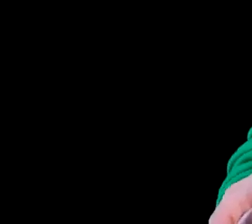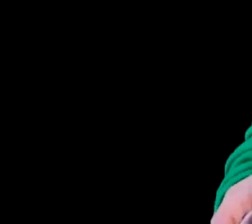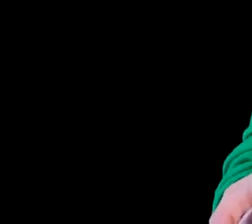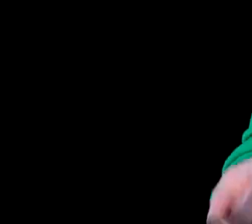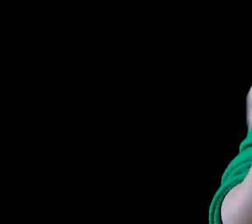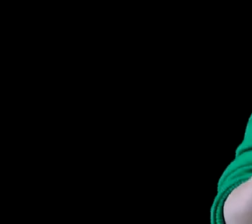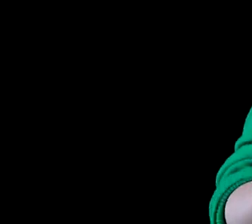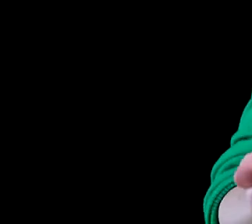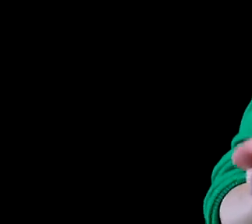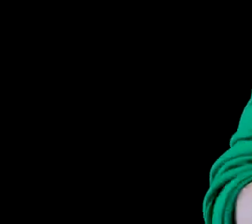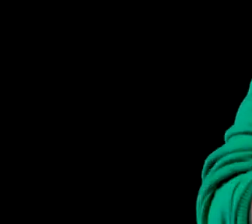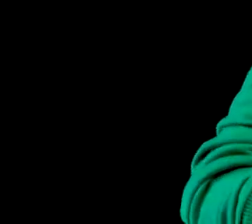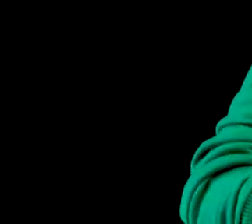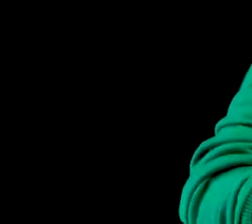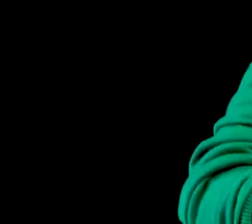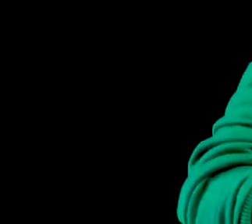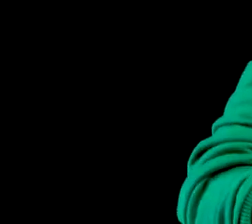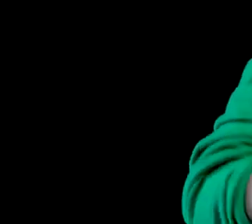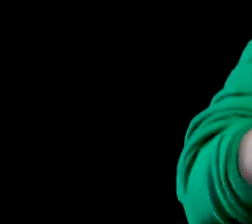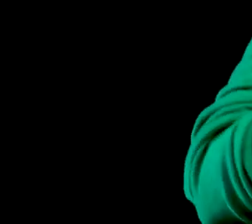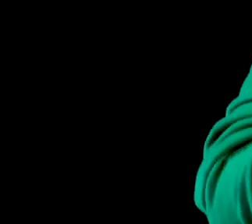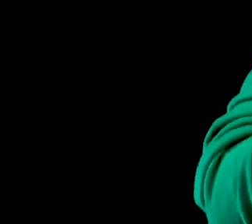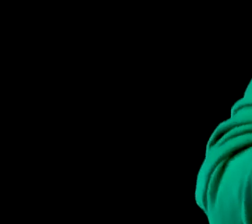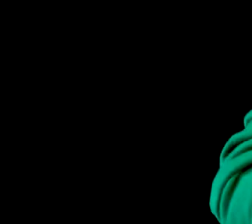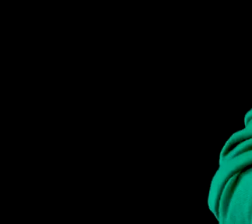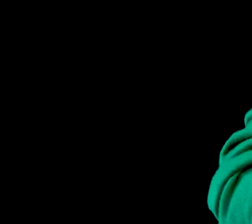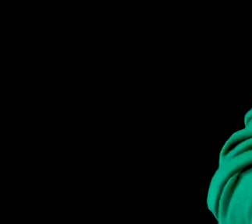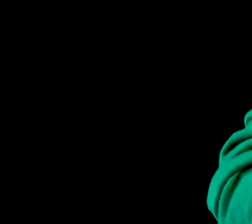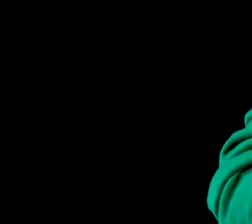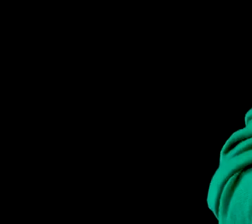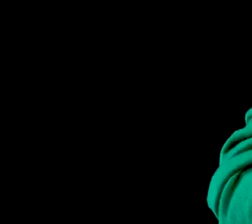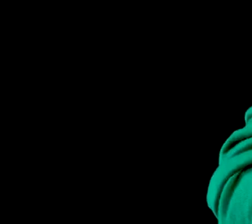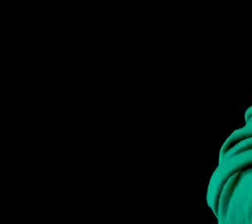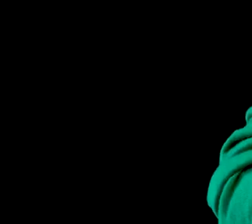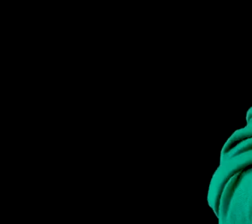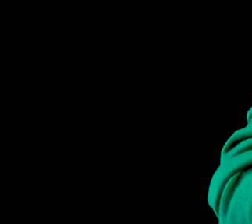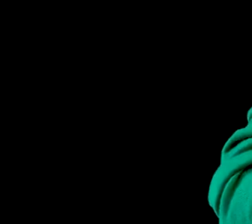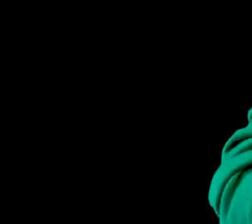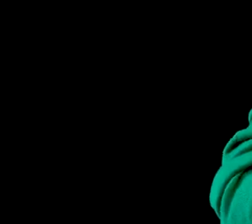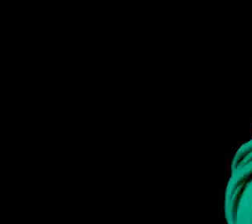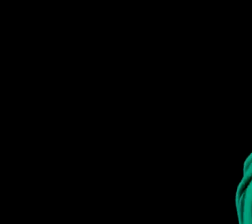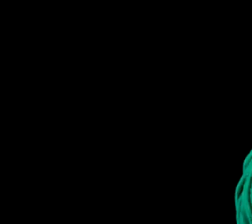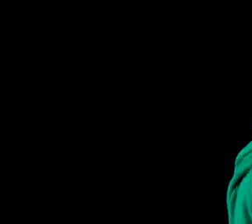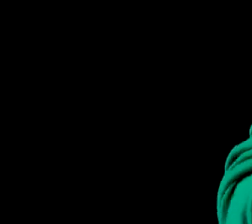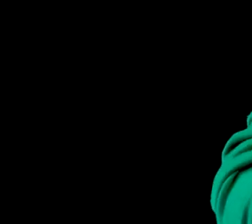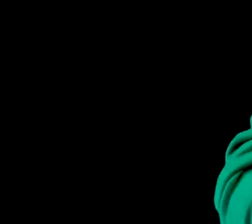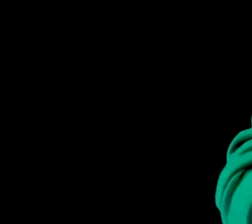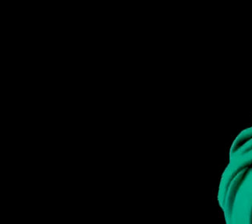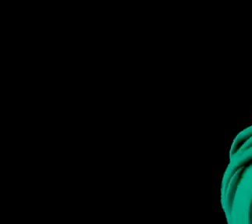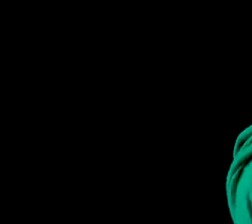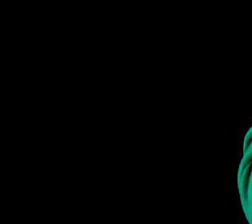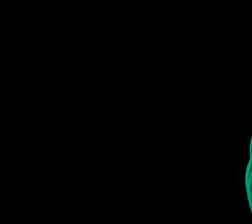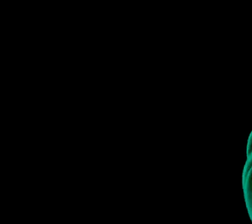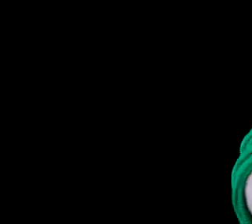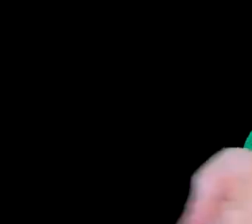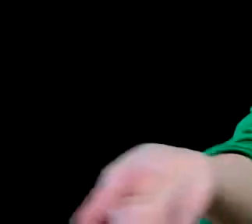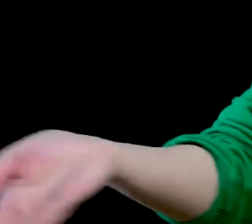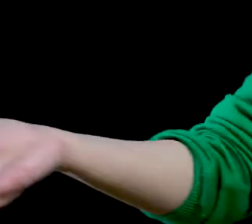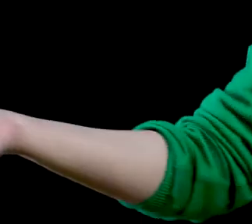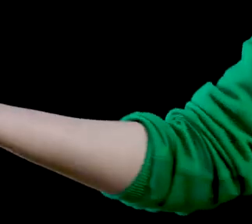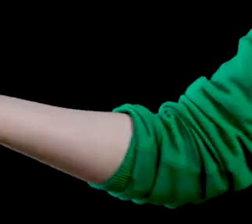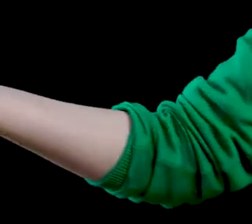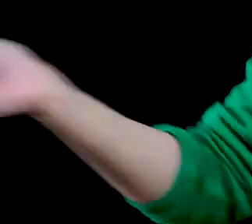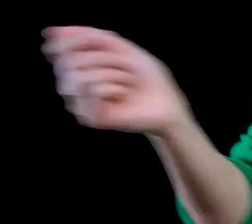aurait très bien pu voir le problème tout seul, le résoudre tout seul. Il aurait très bien pu dire une seule parole et faire apparaître